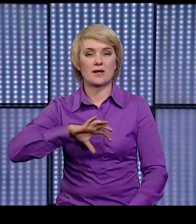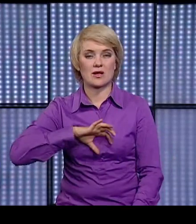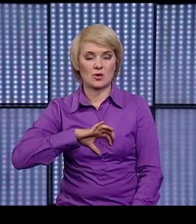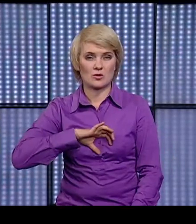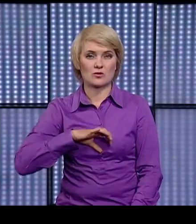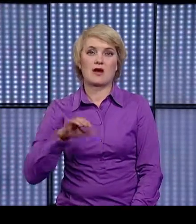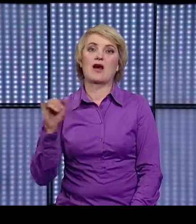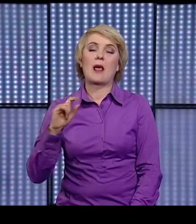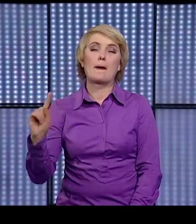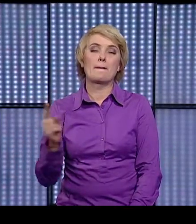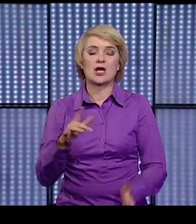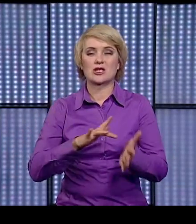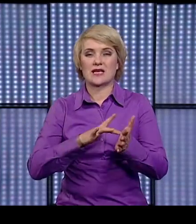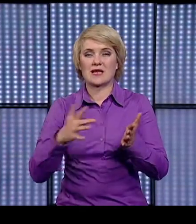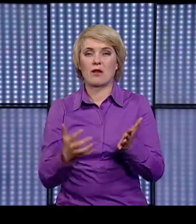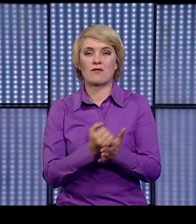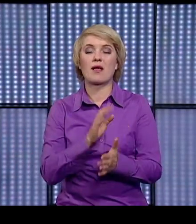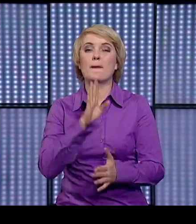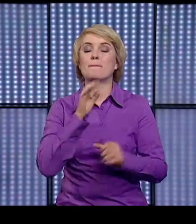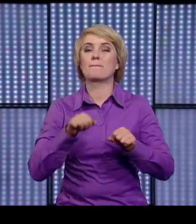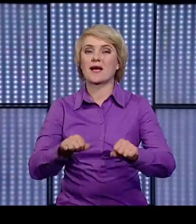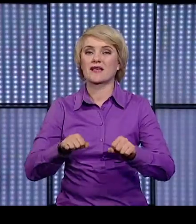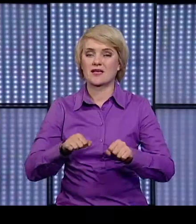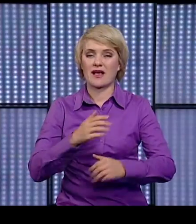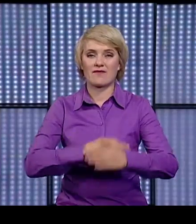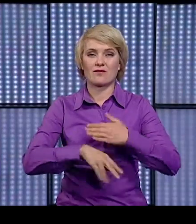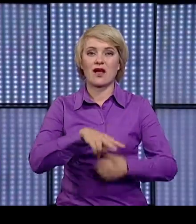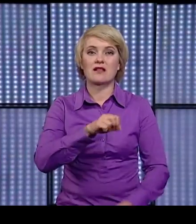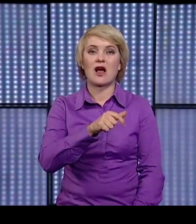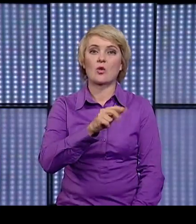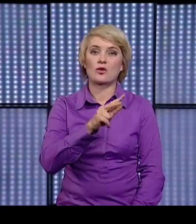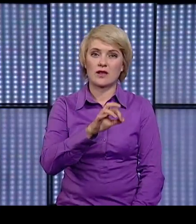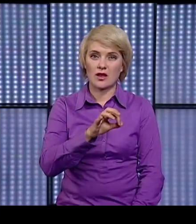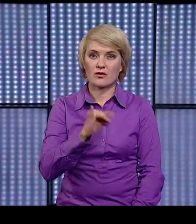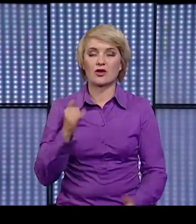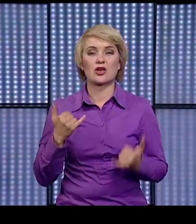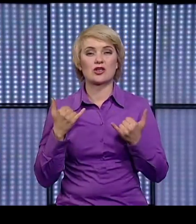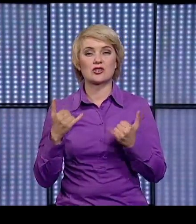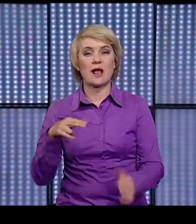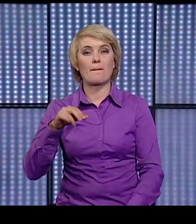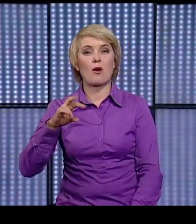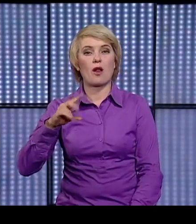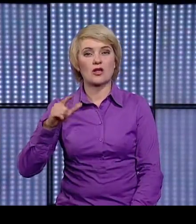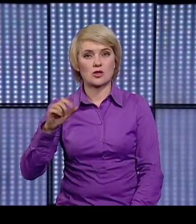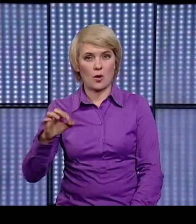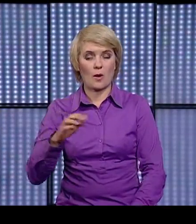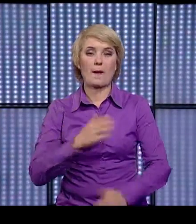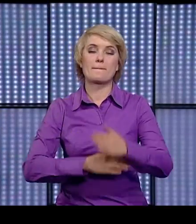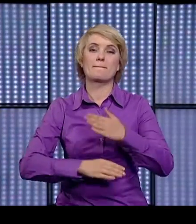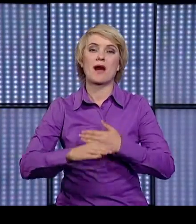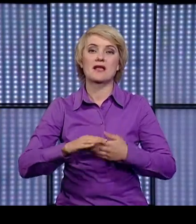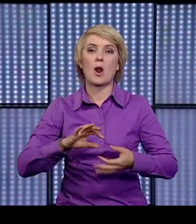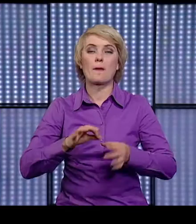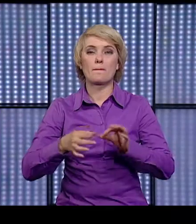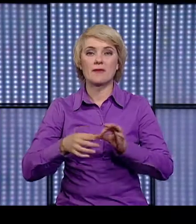перше історичне срібло виборола наша байдарочниця-візочниця Наталя Лагутенко та на честь академіста Романа Полянського та параканоїста Сергія